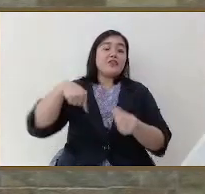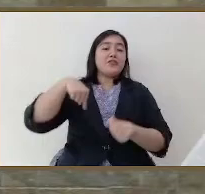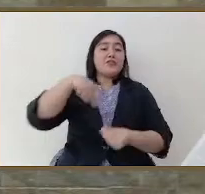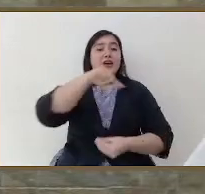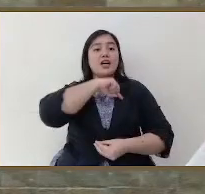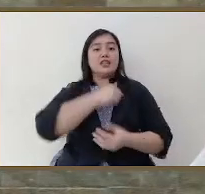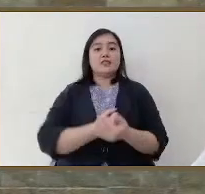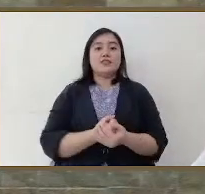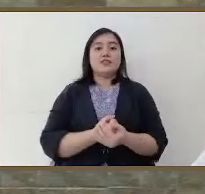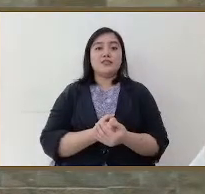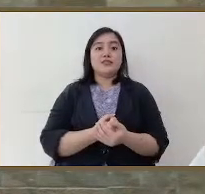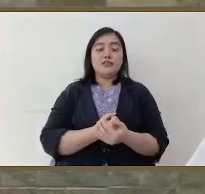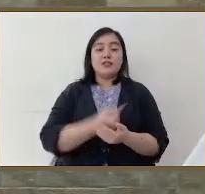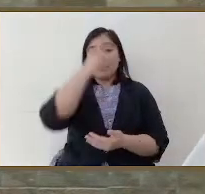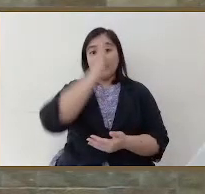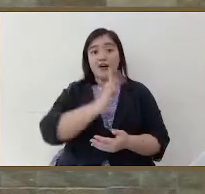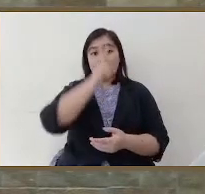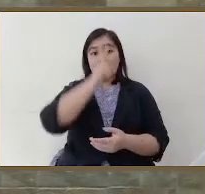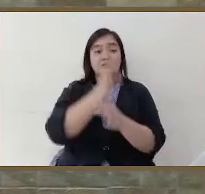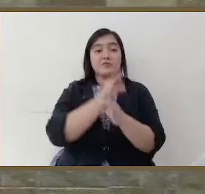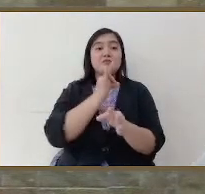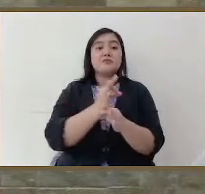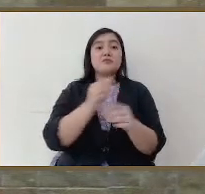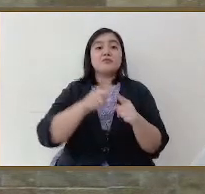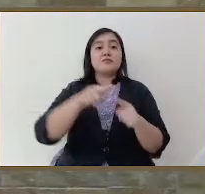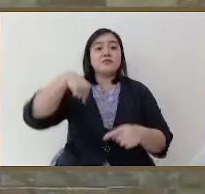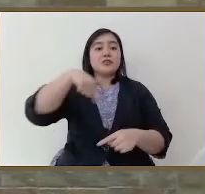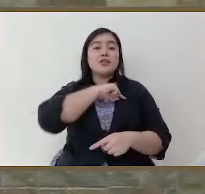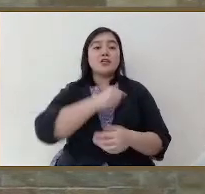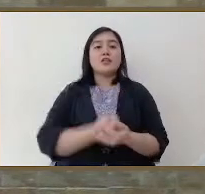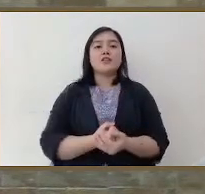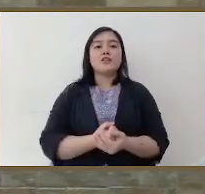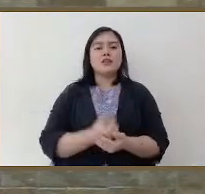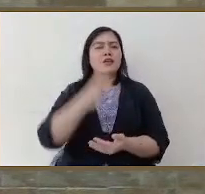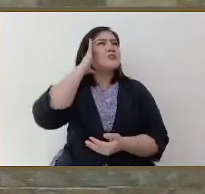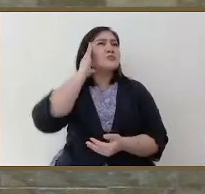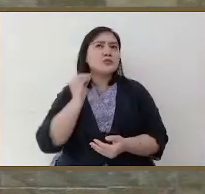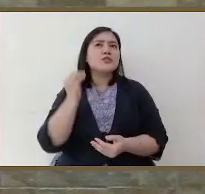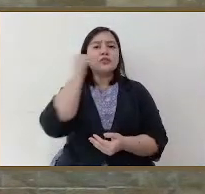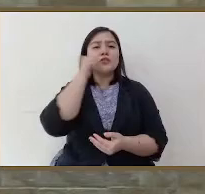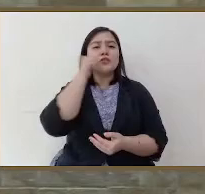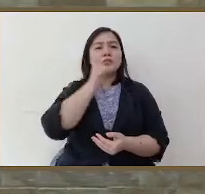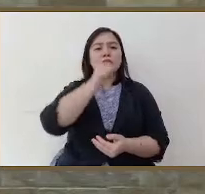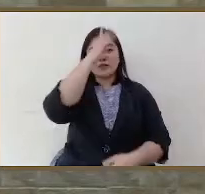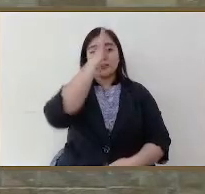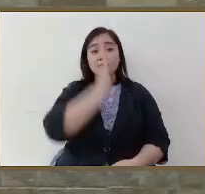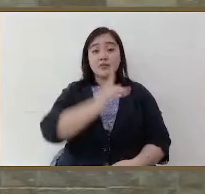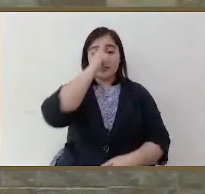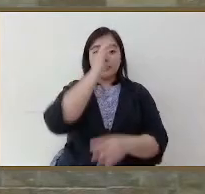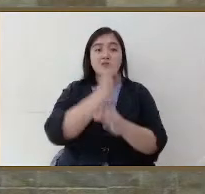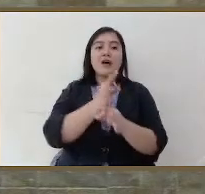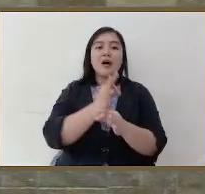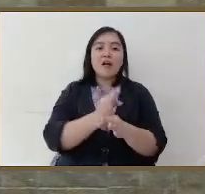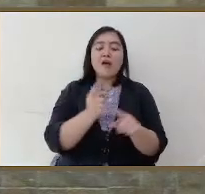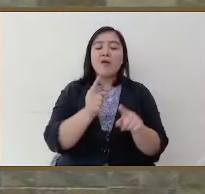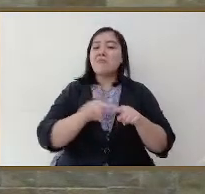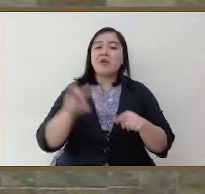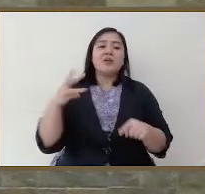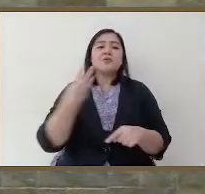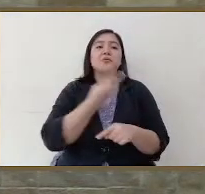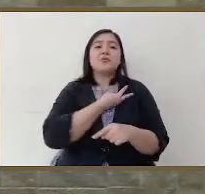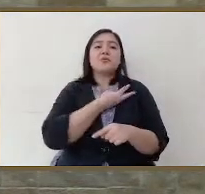sa katapatan ng Panginoon? In fact, mga kapatid, ramdam natin ang katapatan ng Panginoon, pero nasusuklian natin siya ng walang